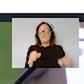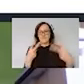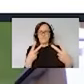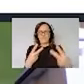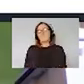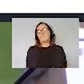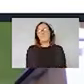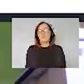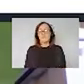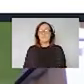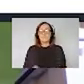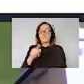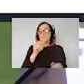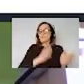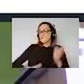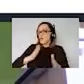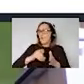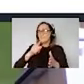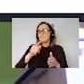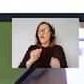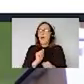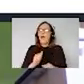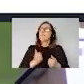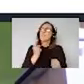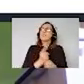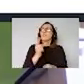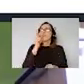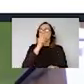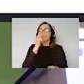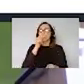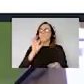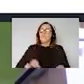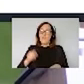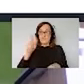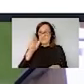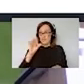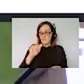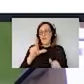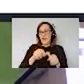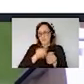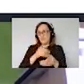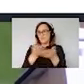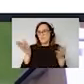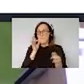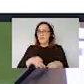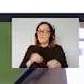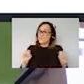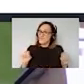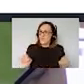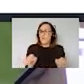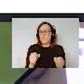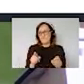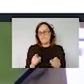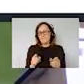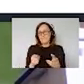dzisiejszy webinar, bo tak go przygotowałam, żebym nie tylko ja mówiła, ale żebyście Państwo też troszeczkę podziałali sobie, oczywiście w ramach po